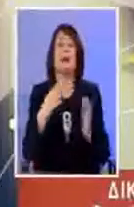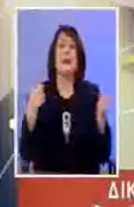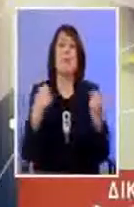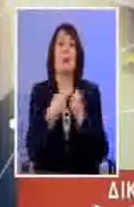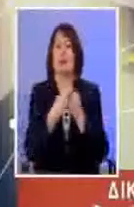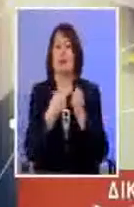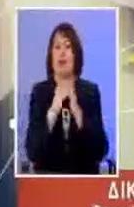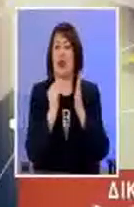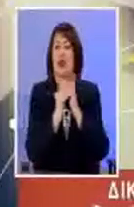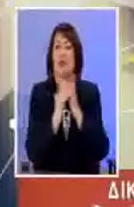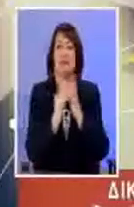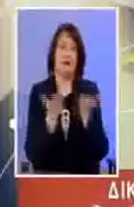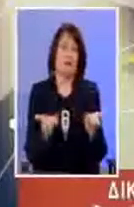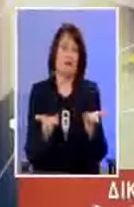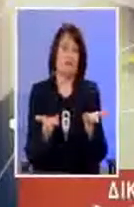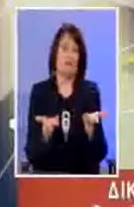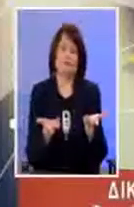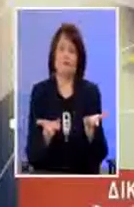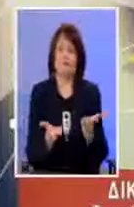ατυχήματος, παραδείγματος χάρη.